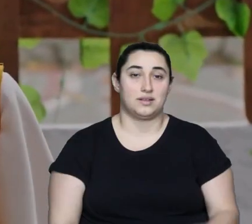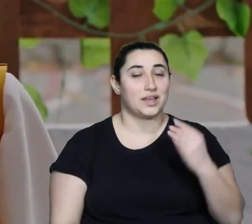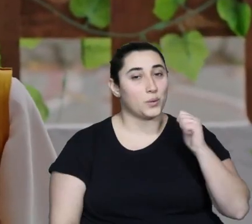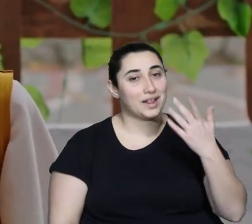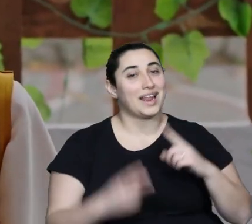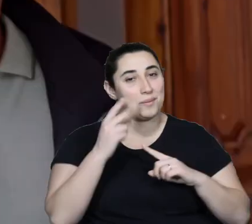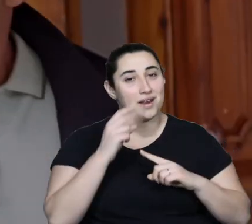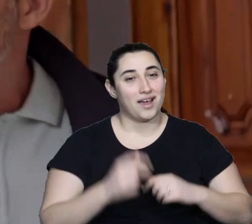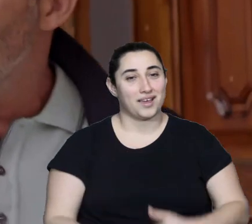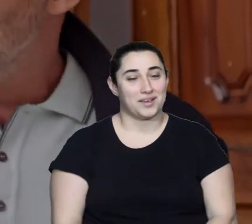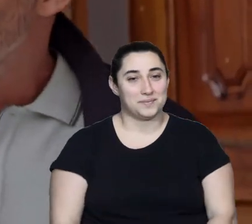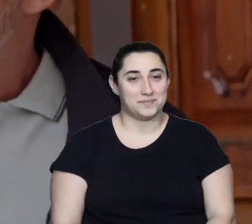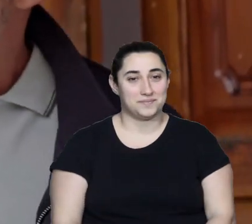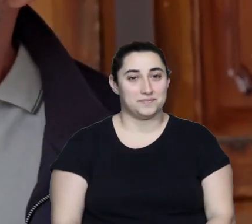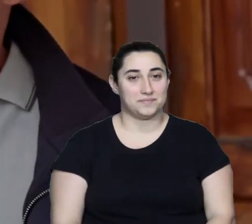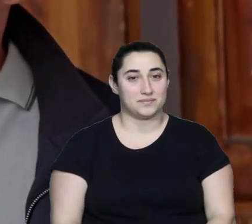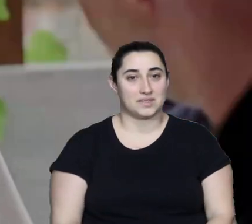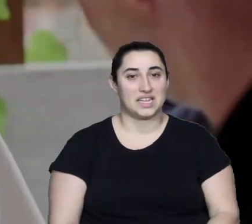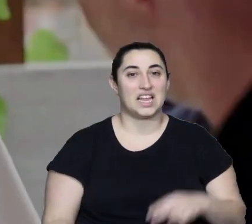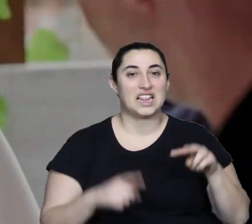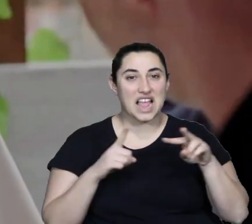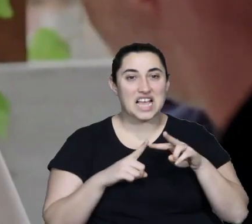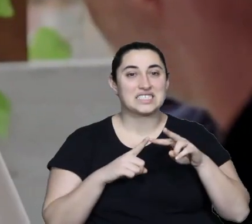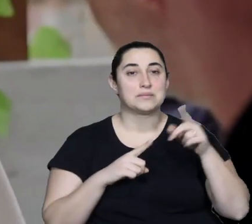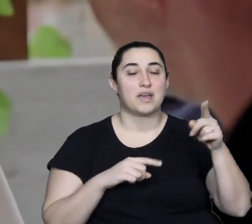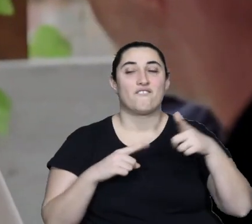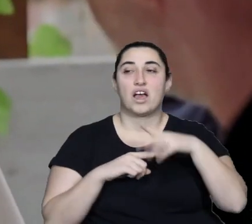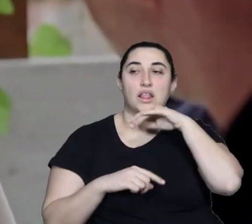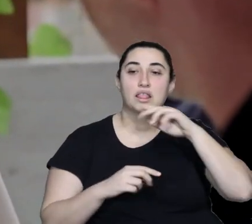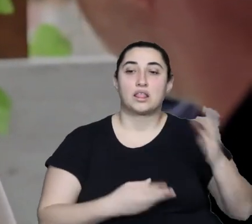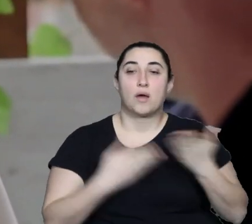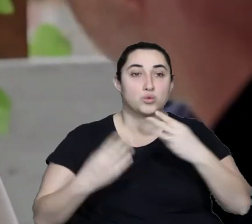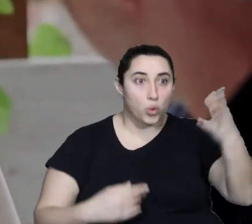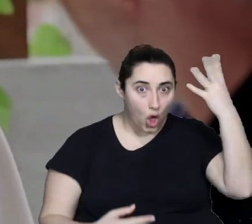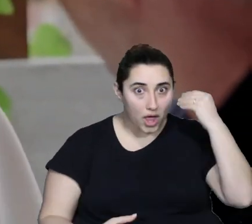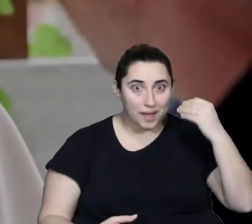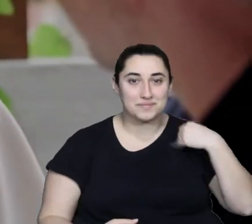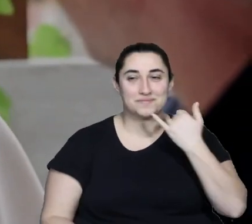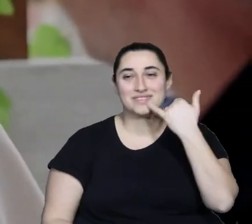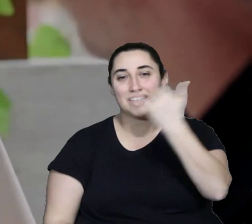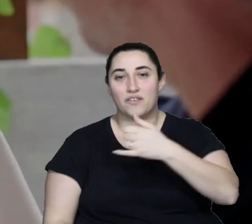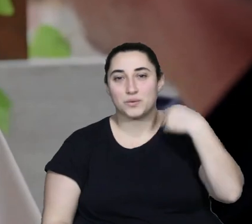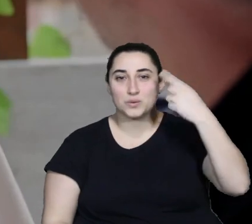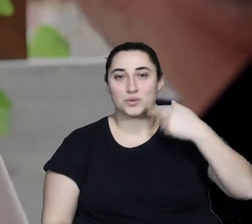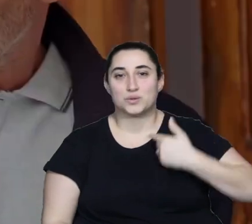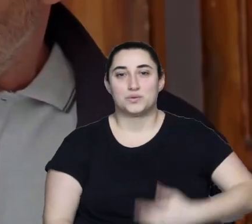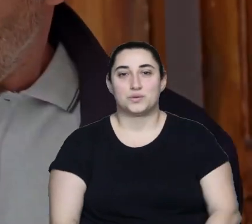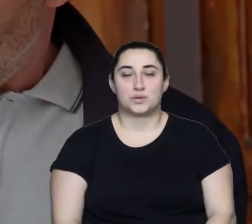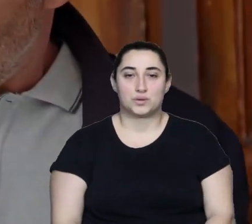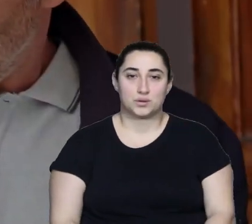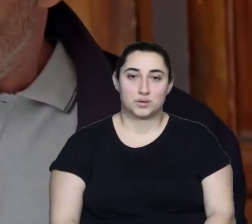İyi günler İbrahim. Nazmiye, Faik dedenin taburcu edildiğini öğrenmiş de bir ziyarete gelelim dedik.